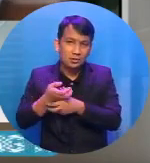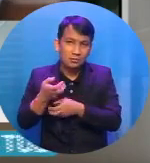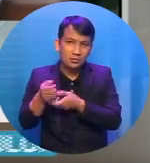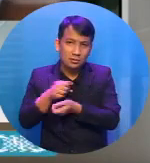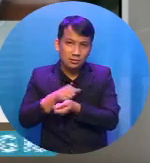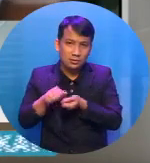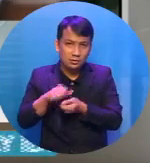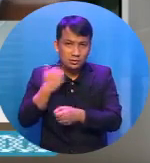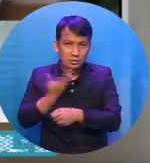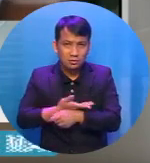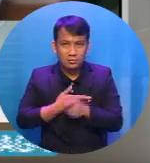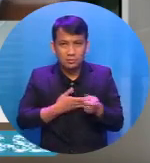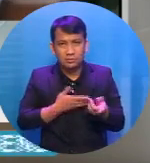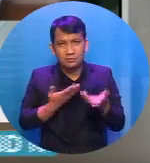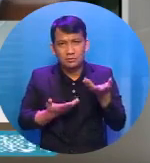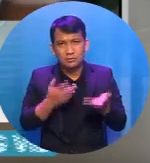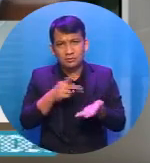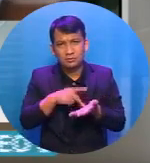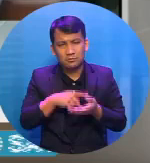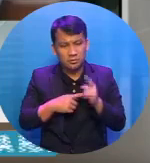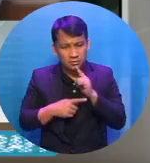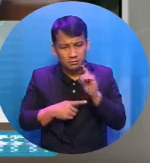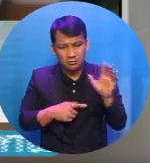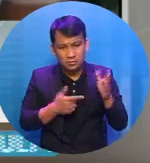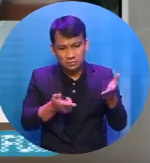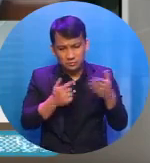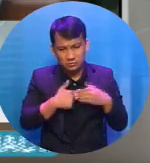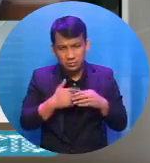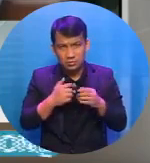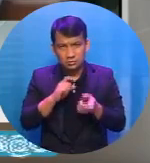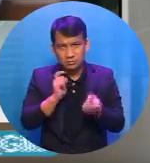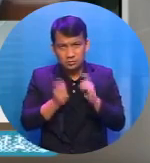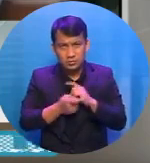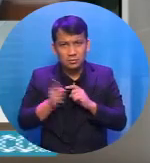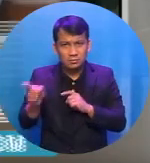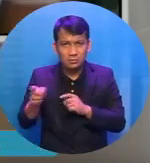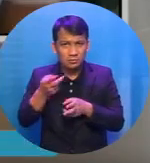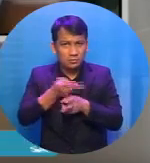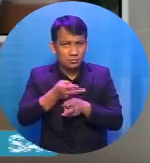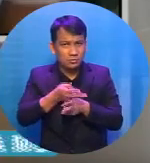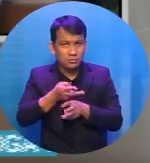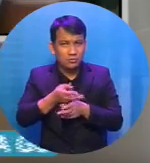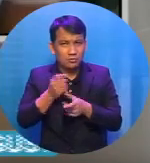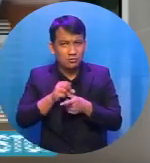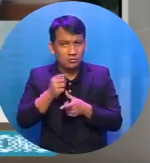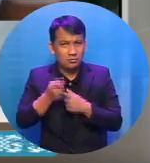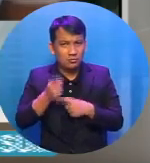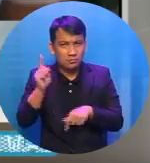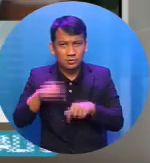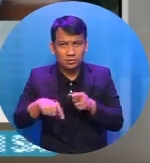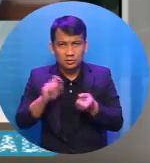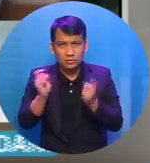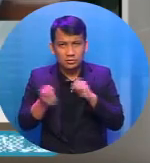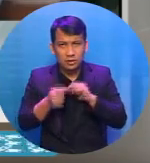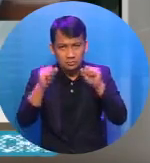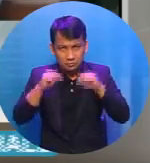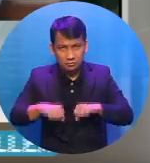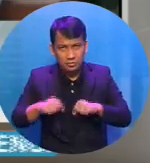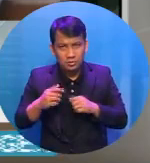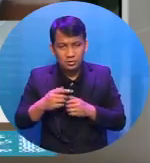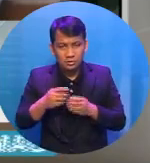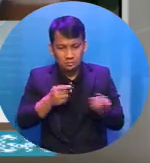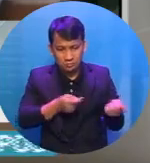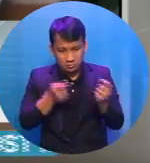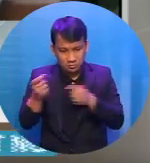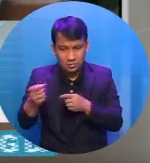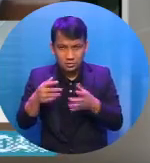sa kanyang anak na medyo pasaway. Although nangako na po sa akin, magbabago, pero pakibantay lang po. In case na hindi po nagbago, pwede po bang maititurn over sa